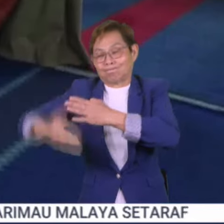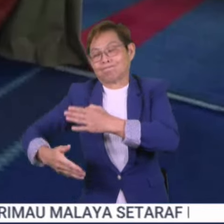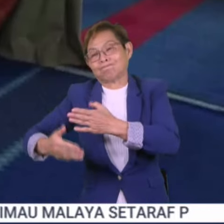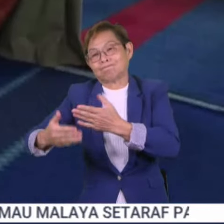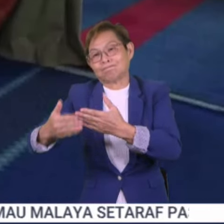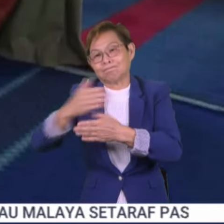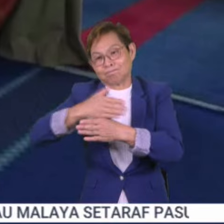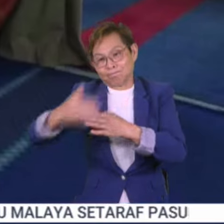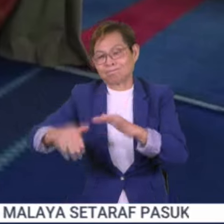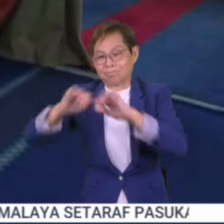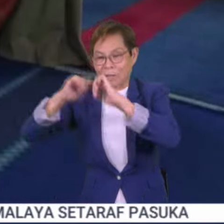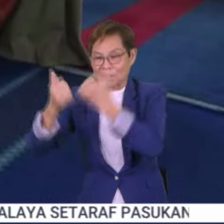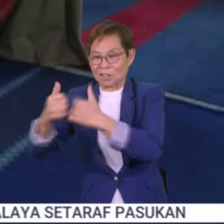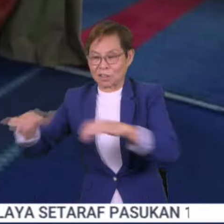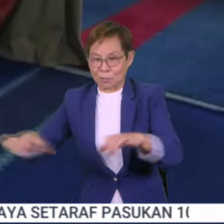dijalankan agensi lipat